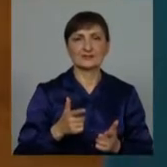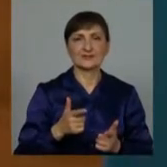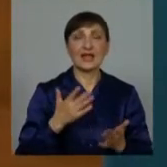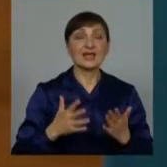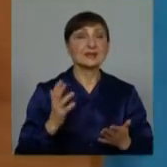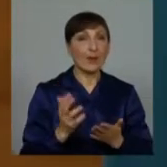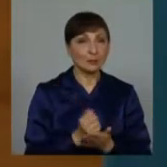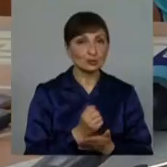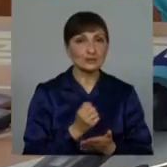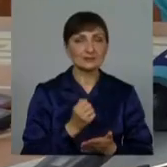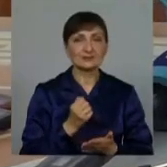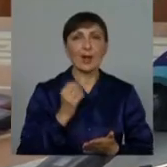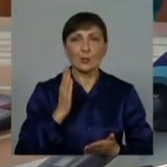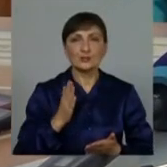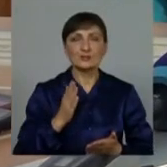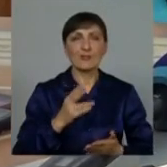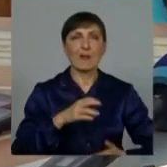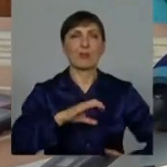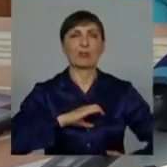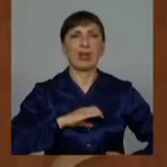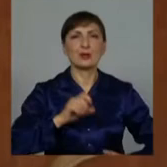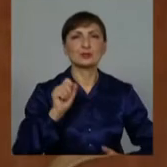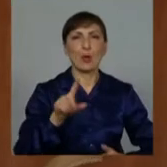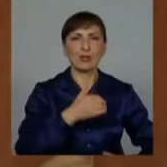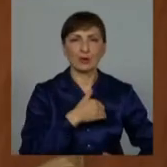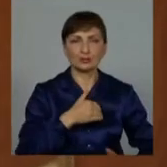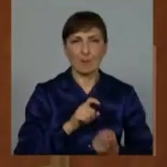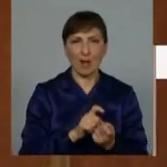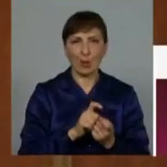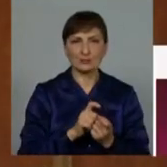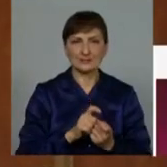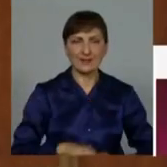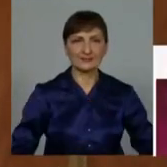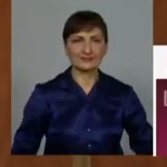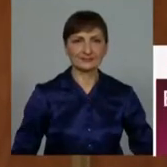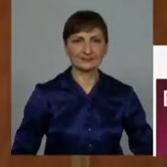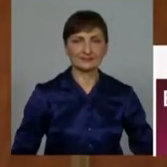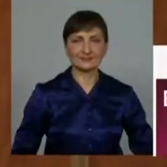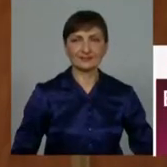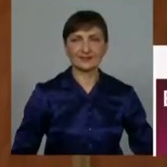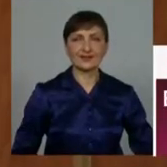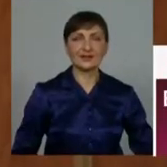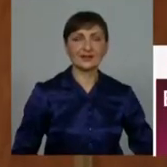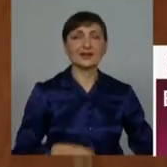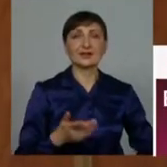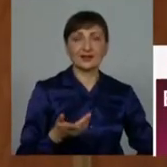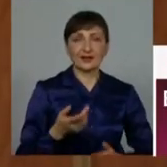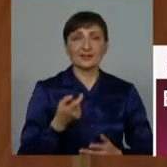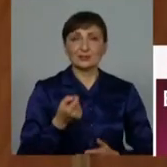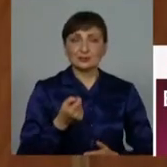Если получится, конечно, будем на медаль уже, у нас за золото бороться. Спасибо всем за поддержку. Отдохни чуть-чуть, и